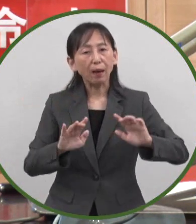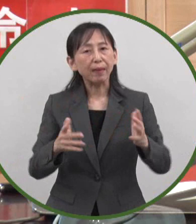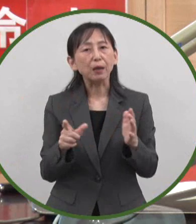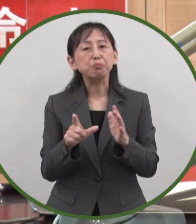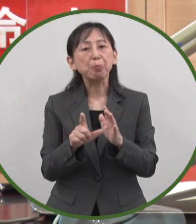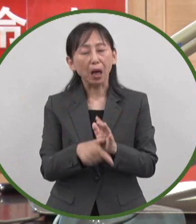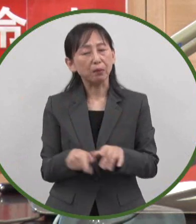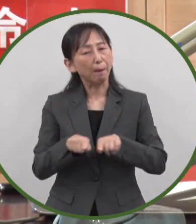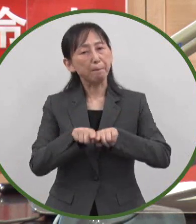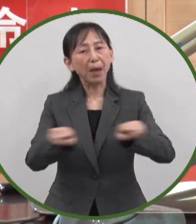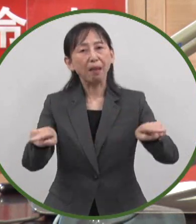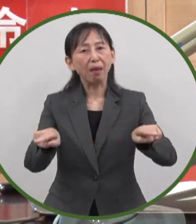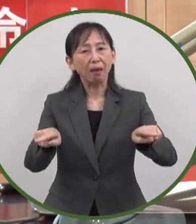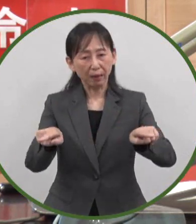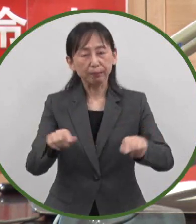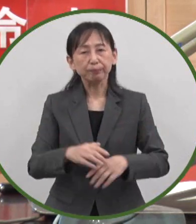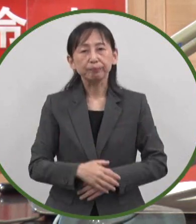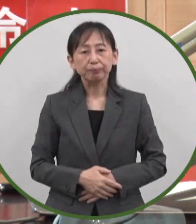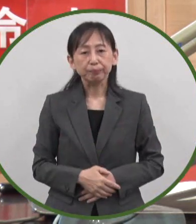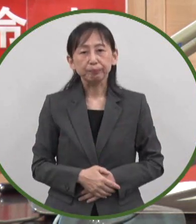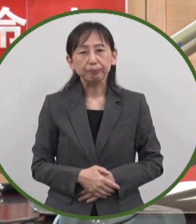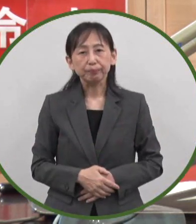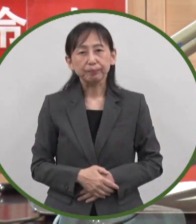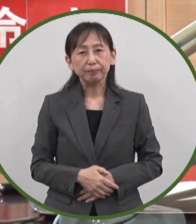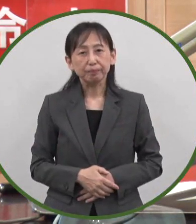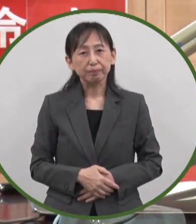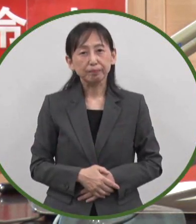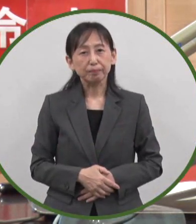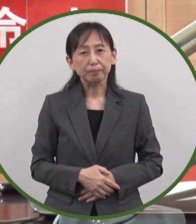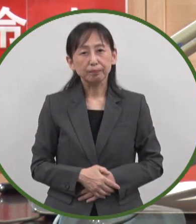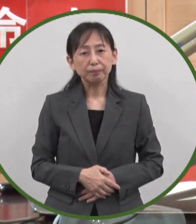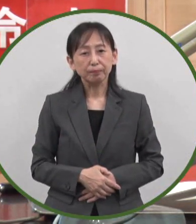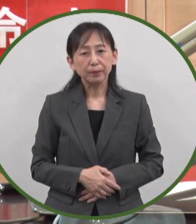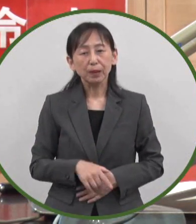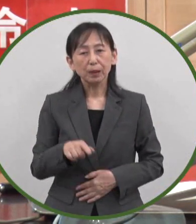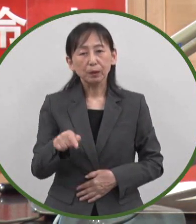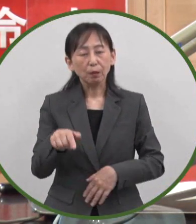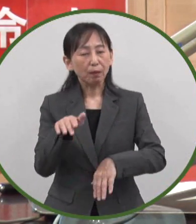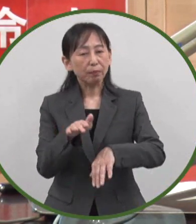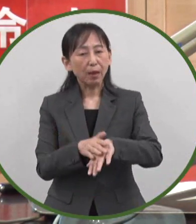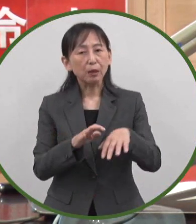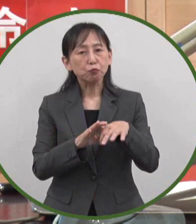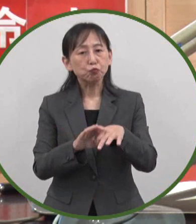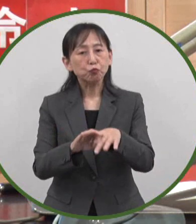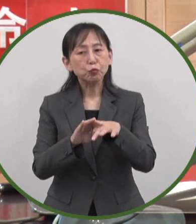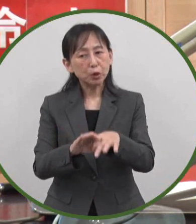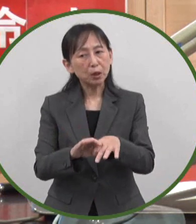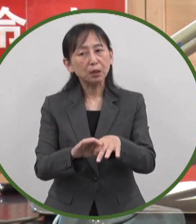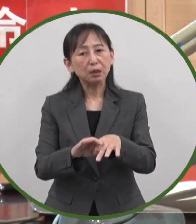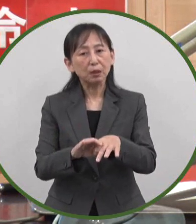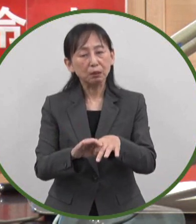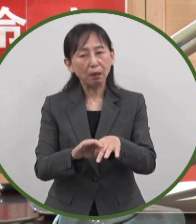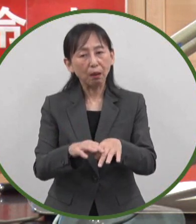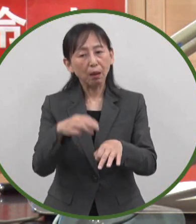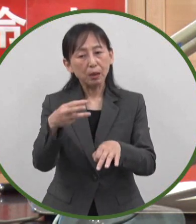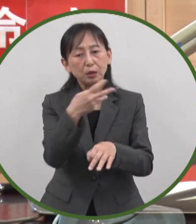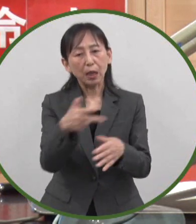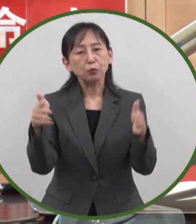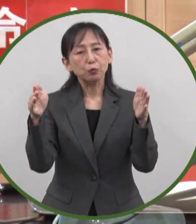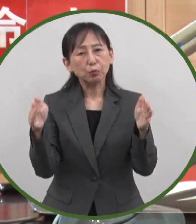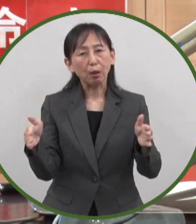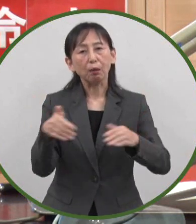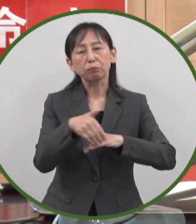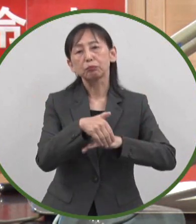を行うということになりますが、以上の手続きに約3週間ぐらいかかるかな